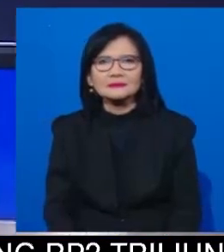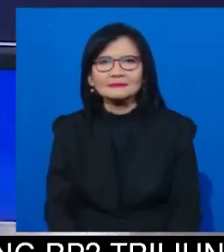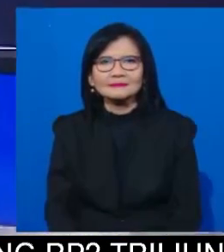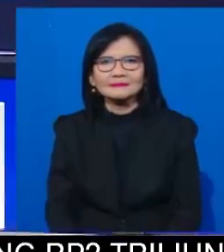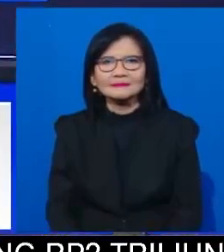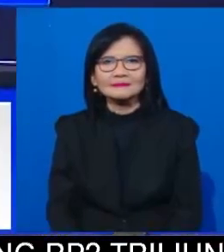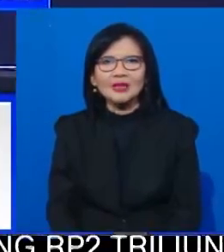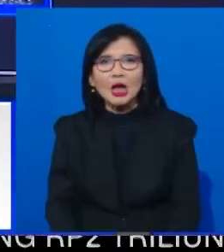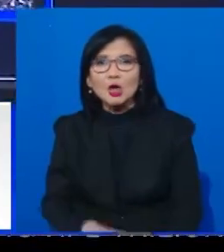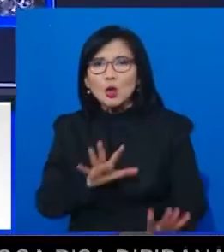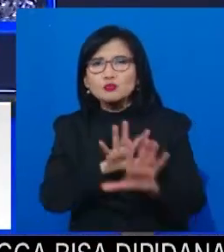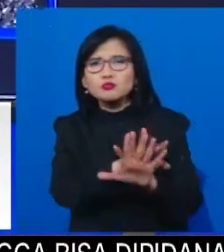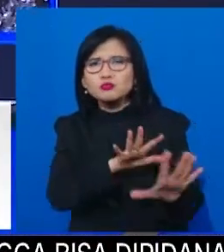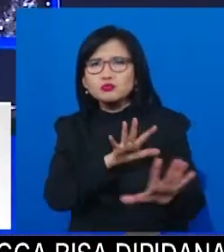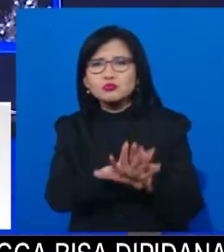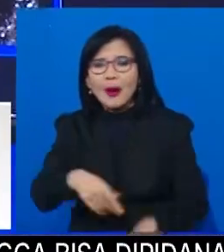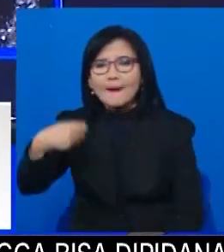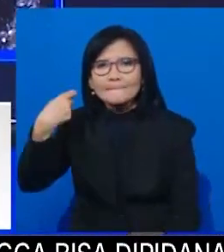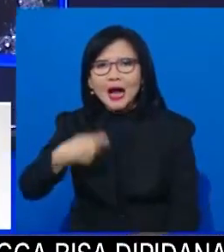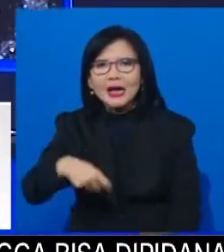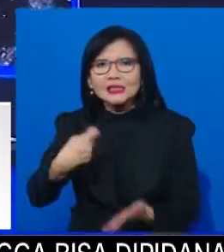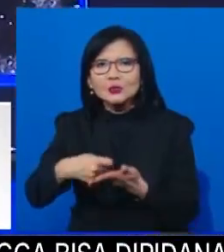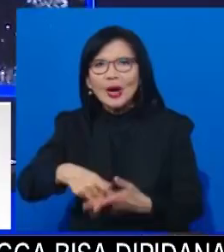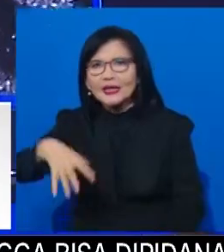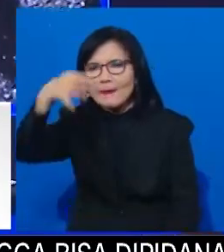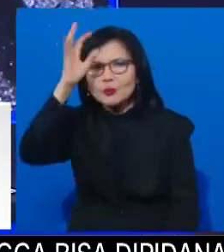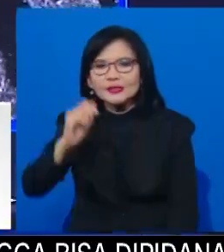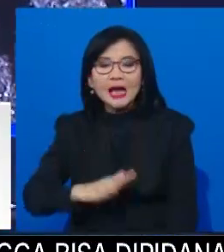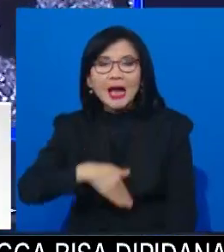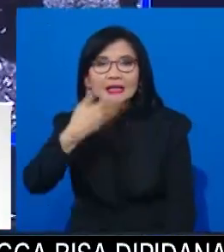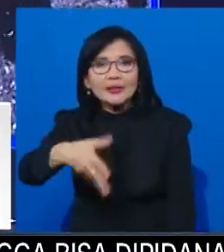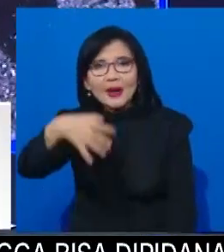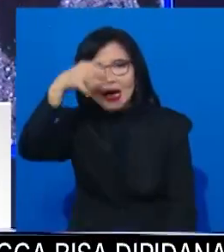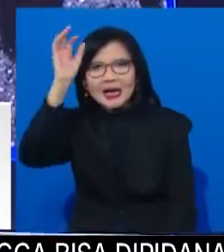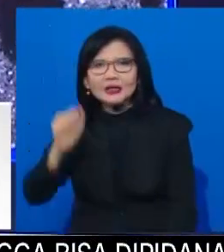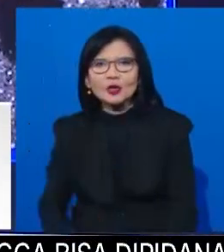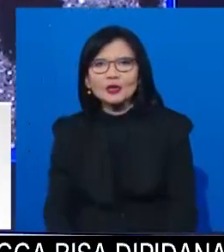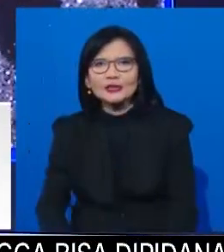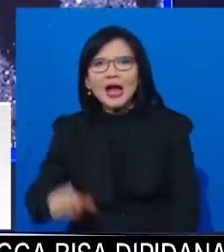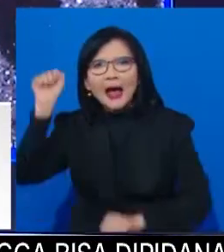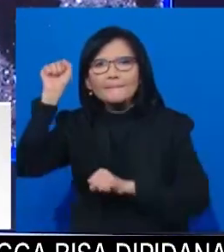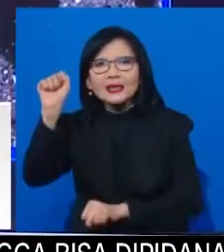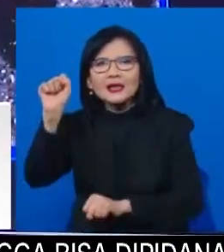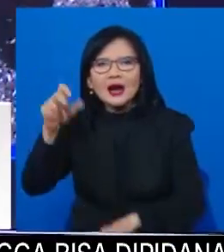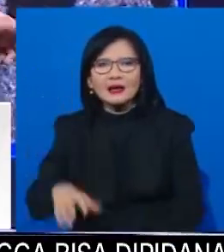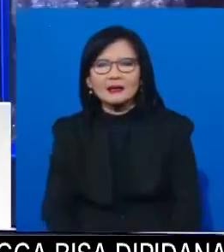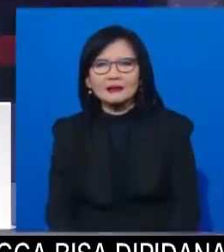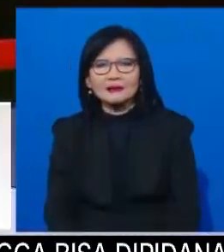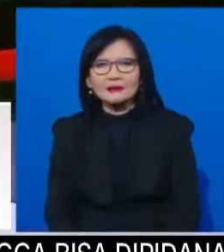Berikutnya, aksi saling dorong antara mahasiswa dan polisi terjadi di depan Polres Pinrang, Sulawesi Selatan.